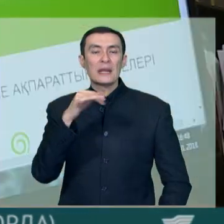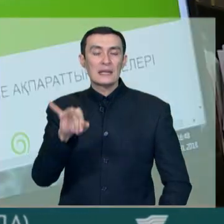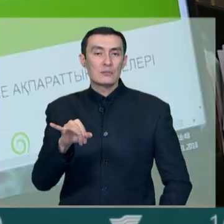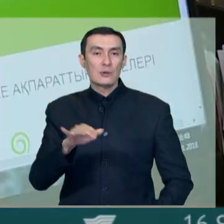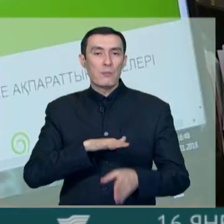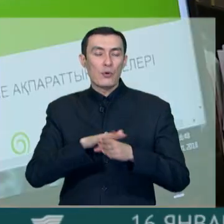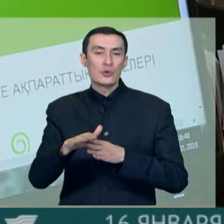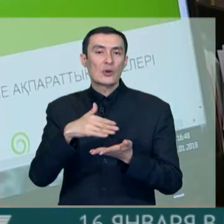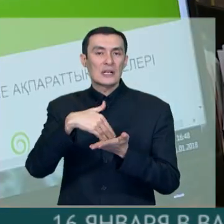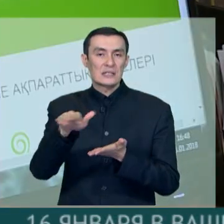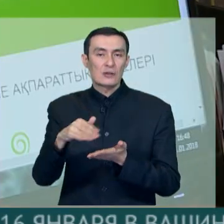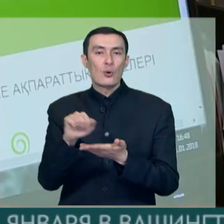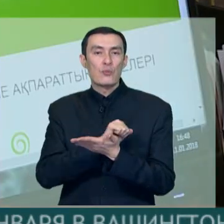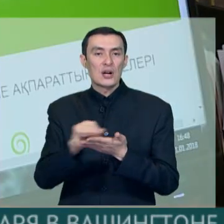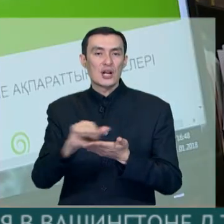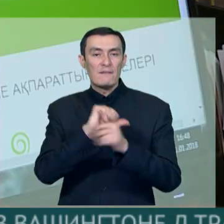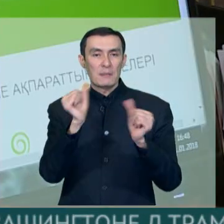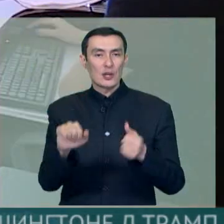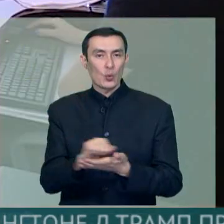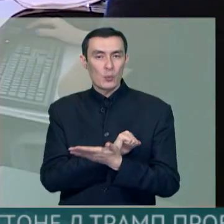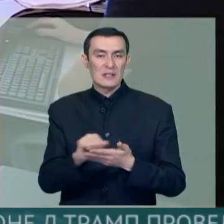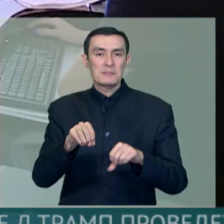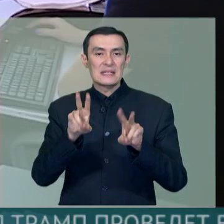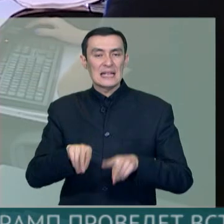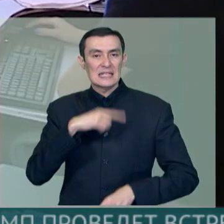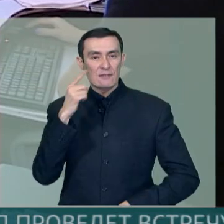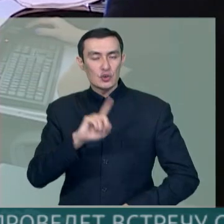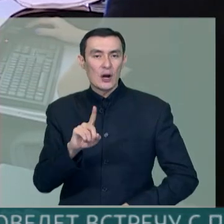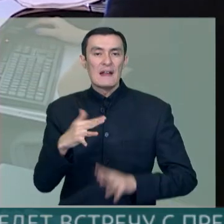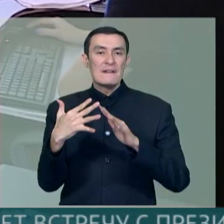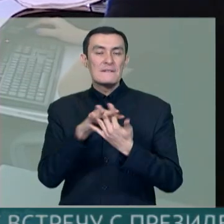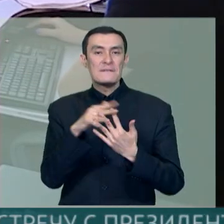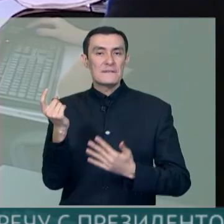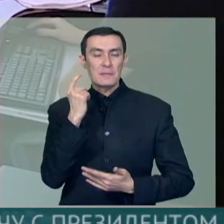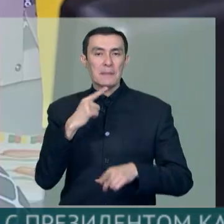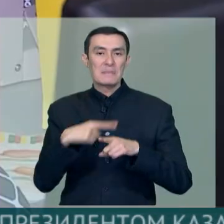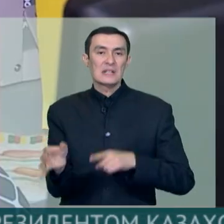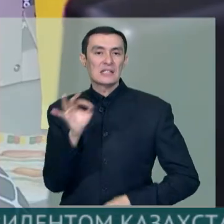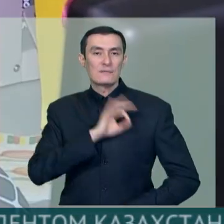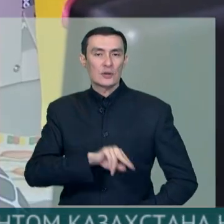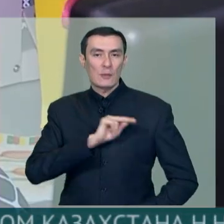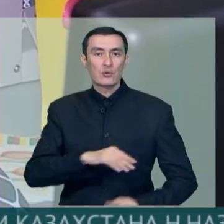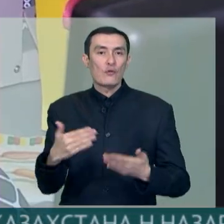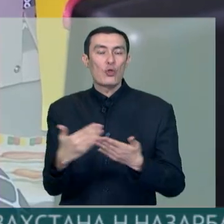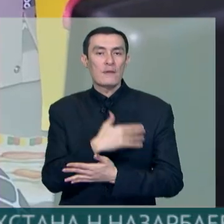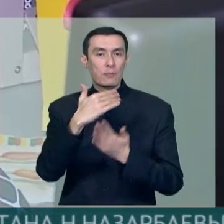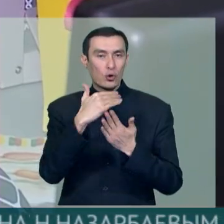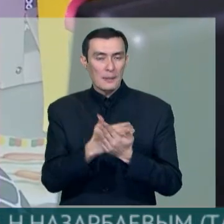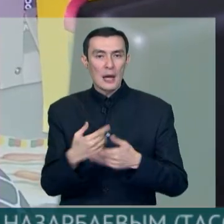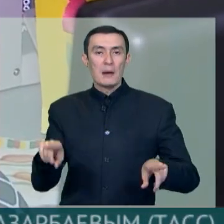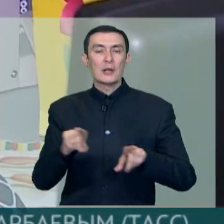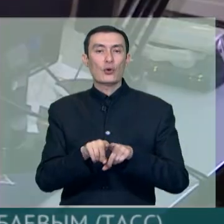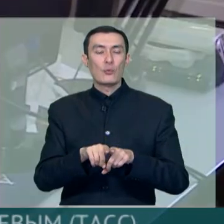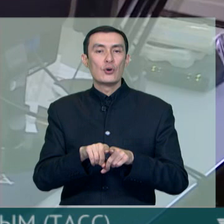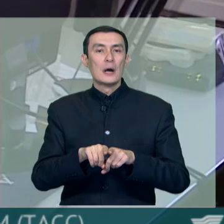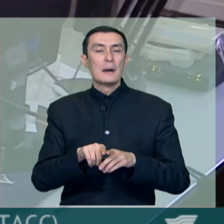позволит полностью отказаться от бумажных документов. Специалисты уверены, что фермеры быстро освоят работу в новой программе. По такому